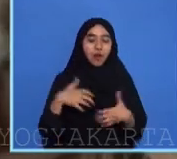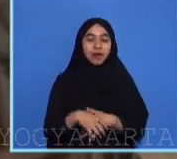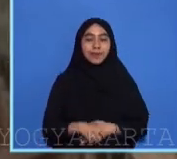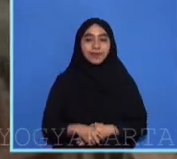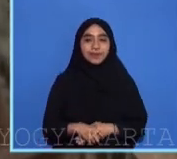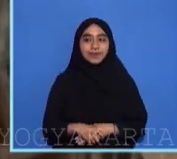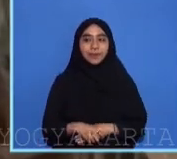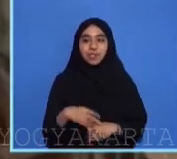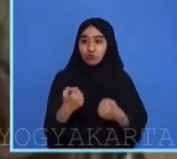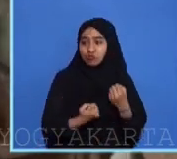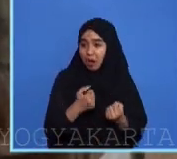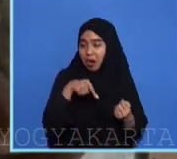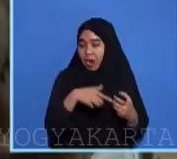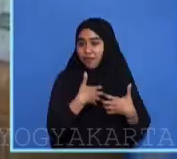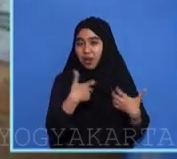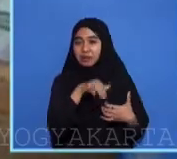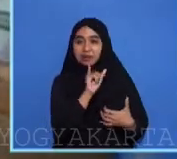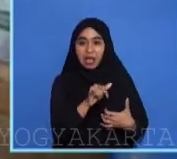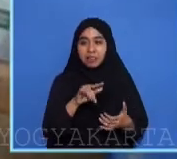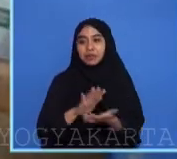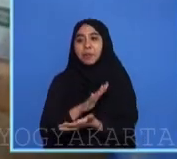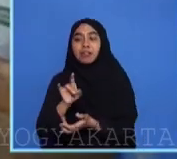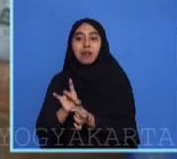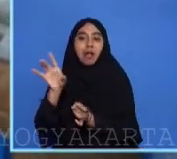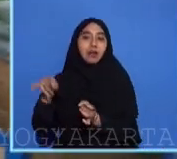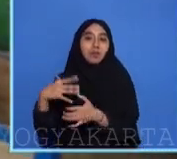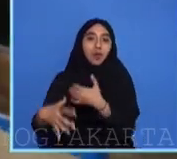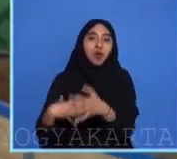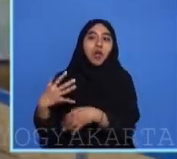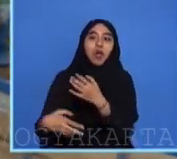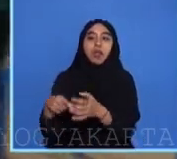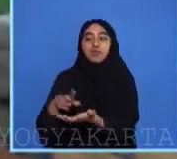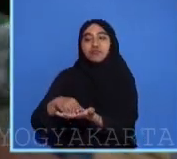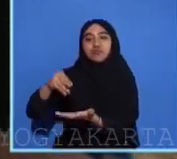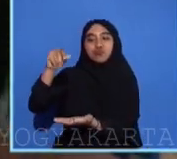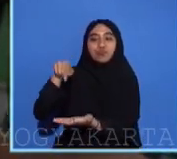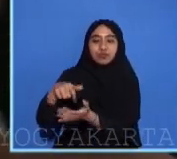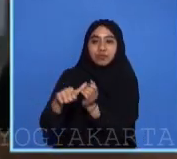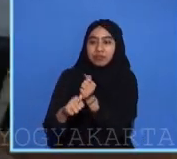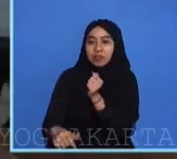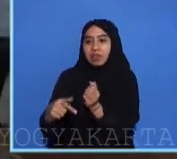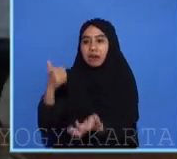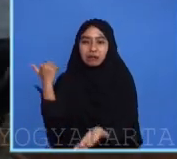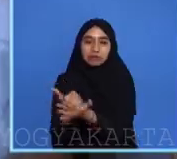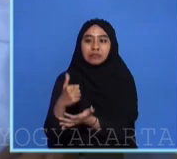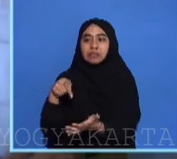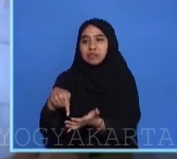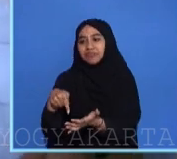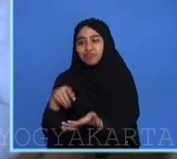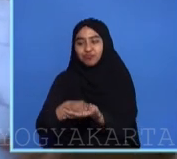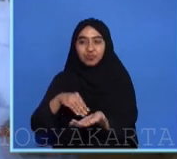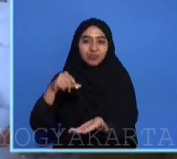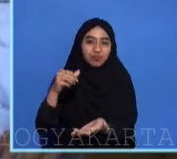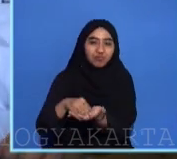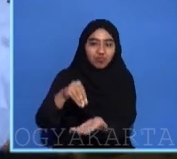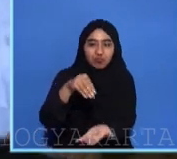usaha ternak peternak juga diberikan peluang untuk mengelola dan memproduksi kompos menjadi pupuk organik padat maupun cair di rumah